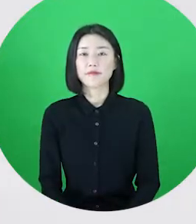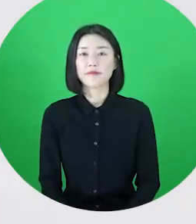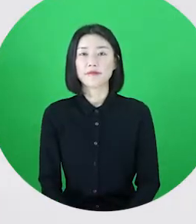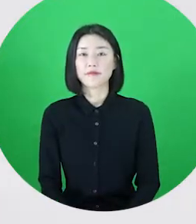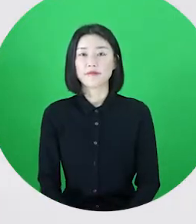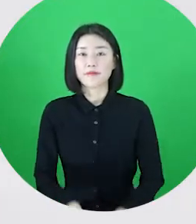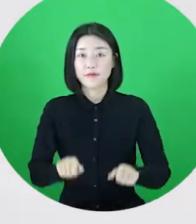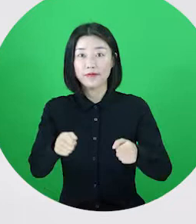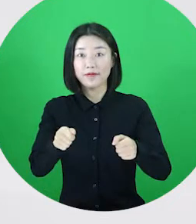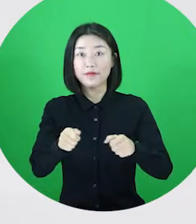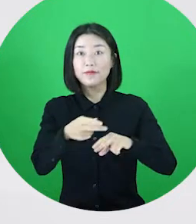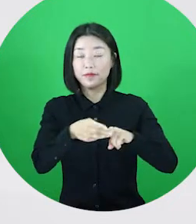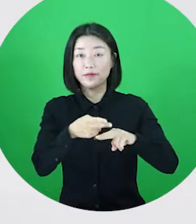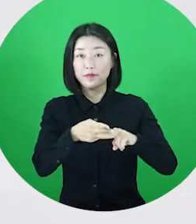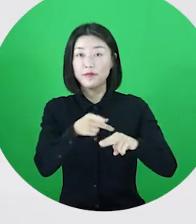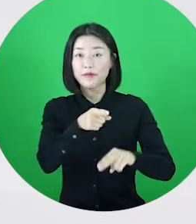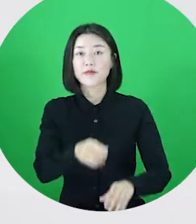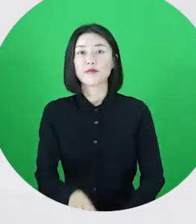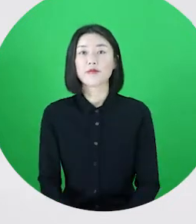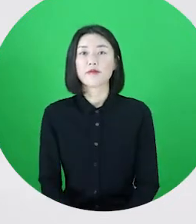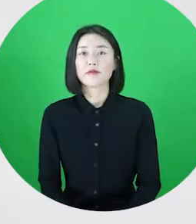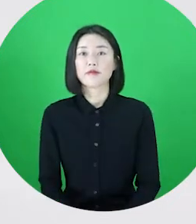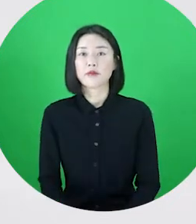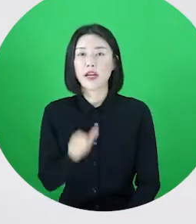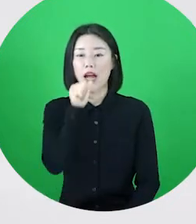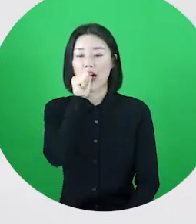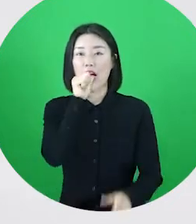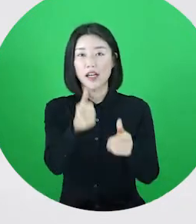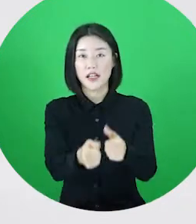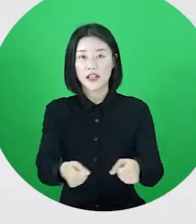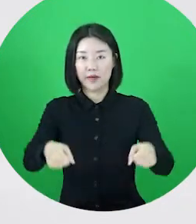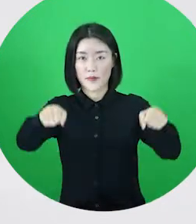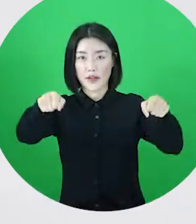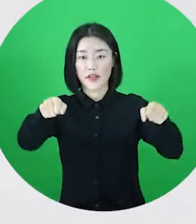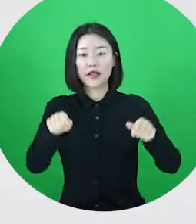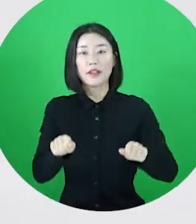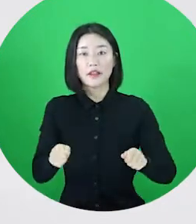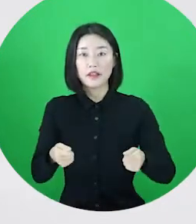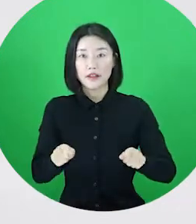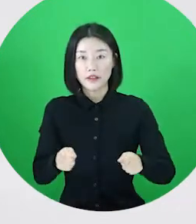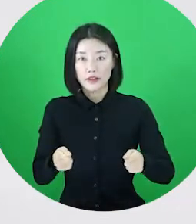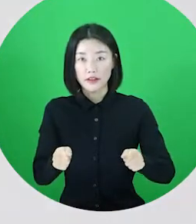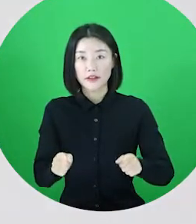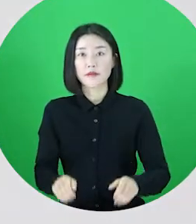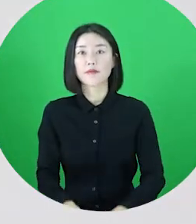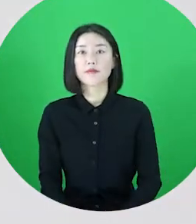오늘 사용할 도구입니다. 냄비, 가스레인지,